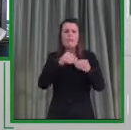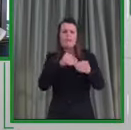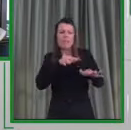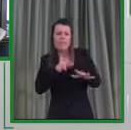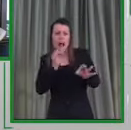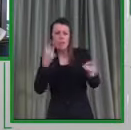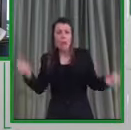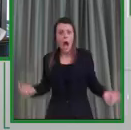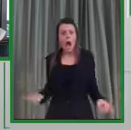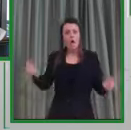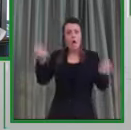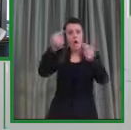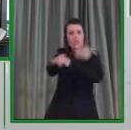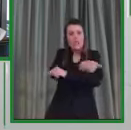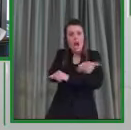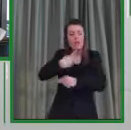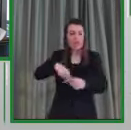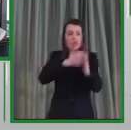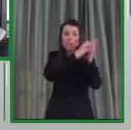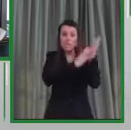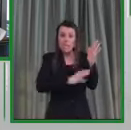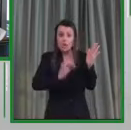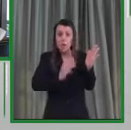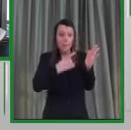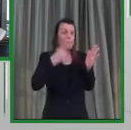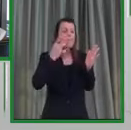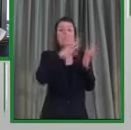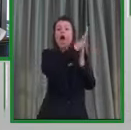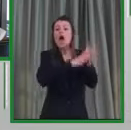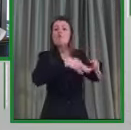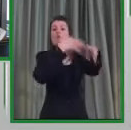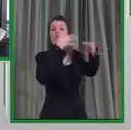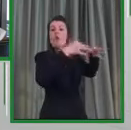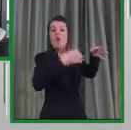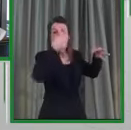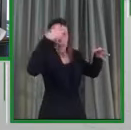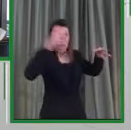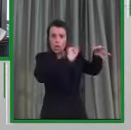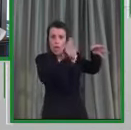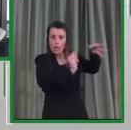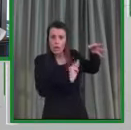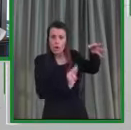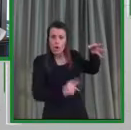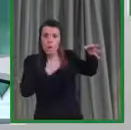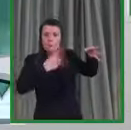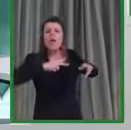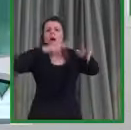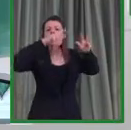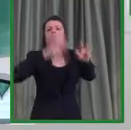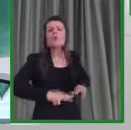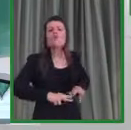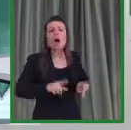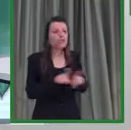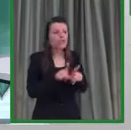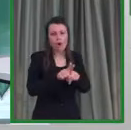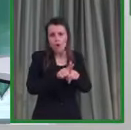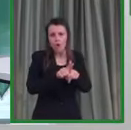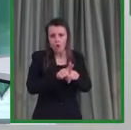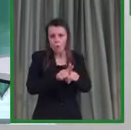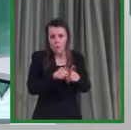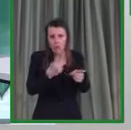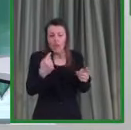di quello che noi abbiamo scritto nero su bianco su provvedimenti approvati che sono inconfutabili questo noi lo